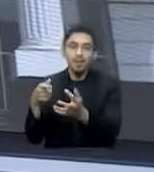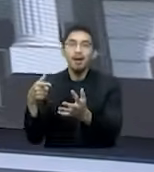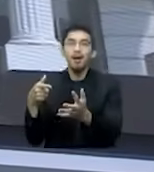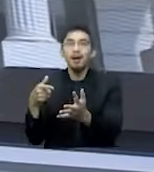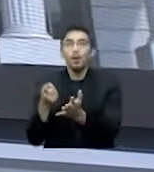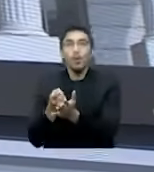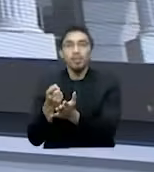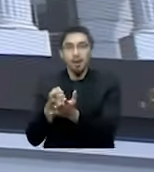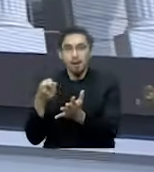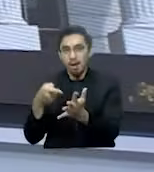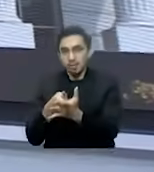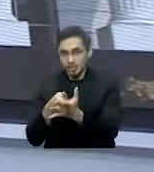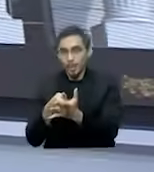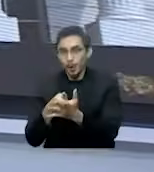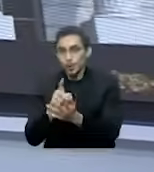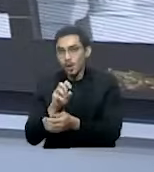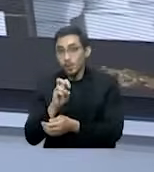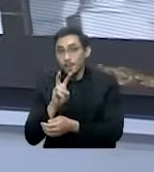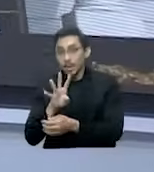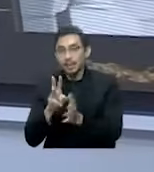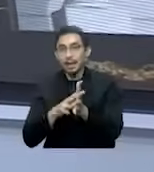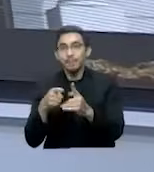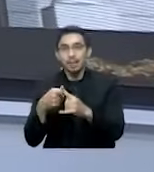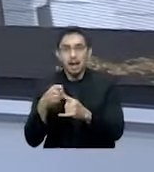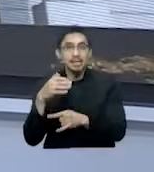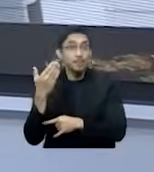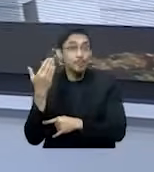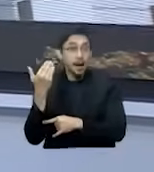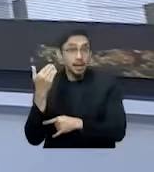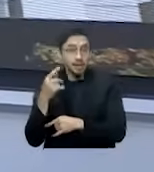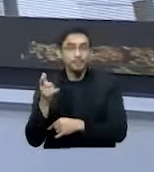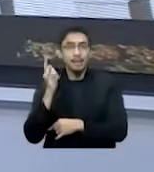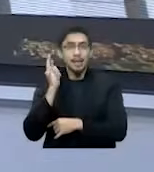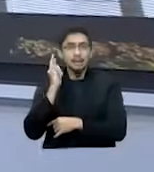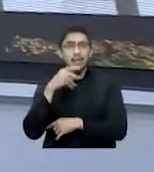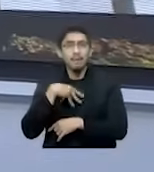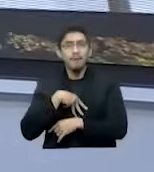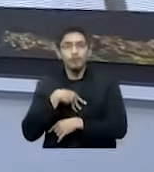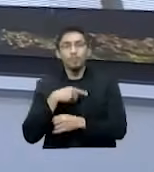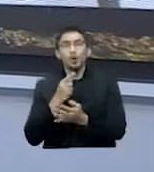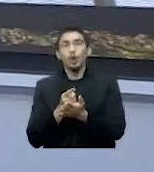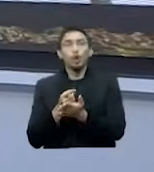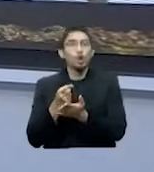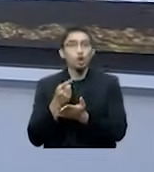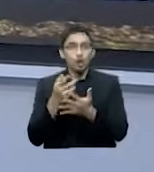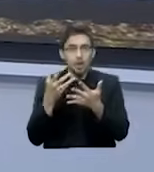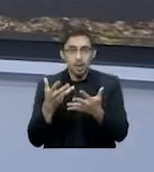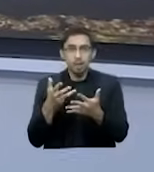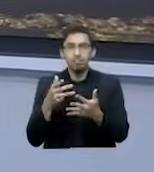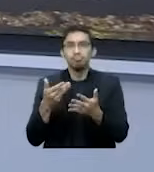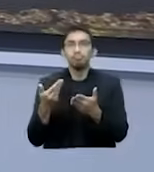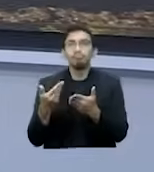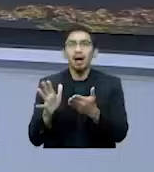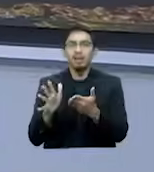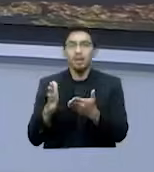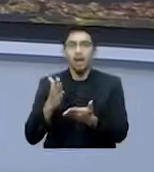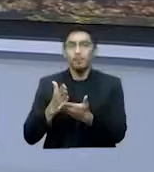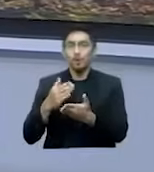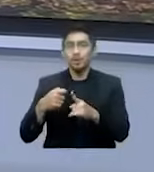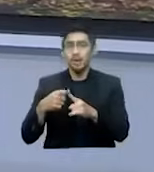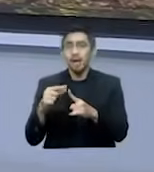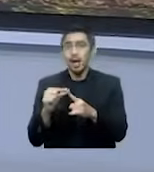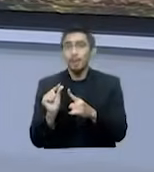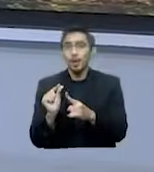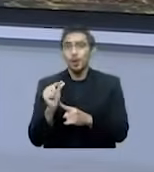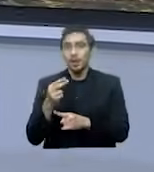Pilpres 2024 ke Mahkamah Konstitusi Sabtu kemarin. Ganjar Mahfud menuntut agar MK membatalkan